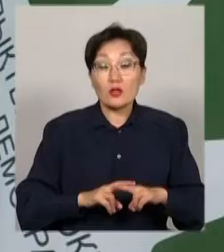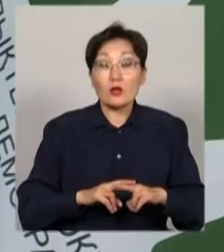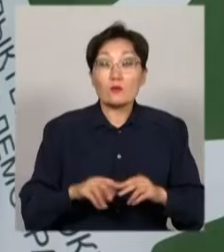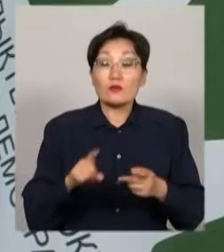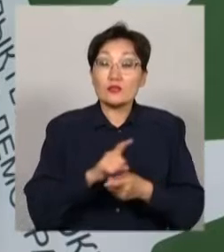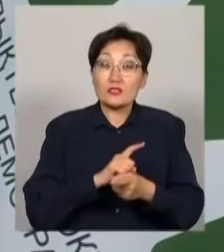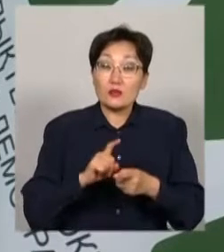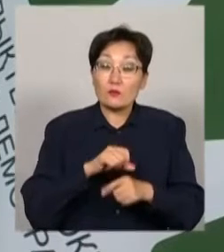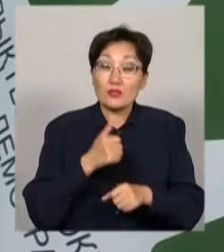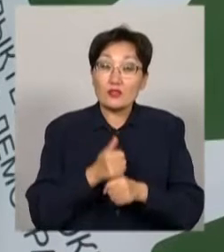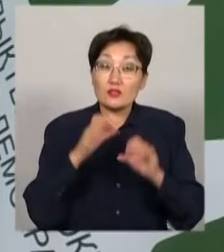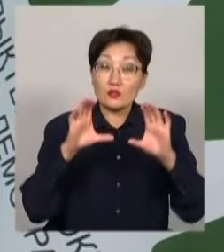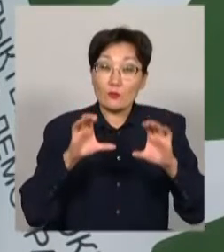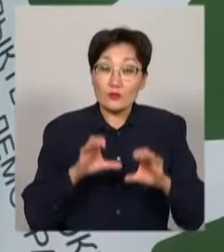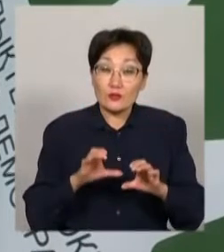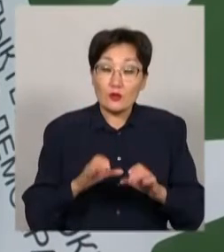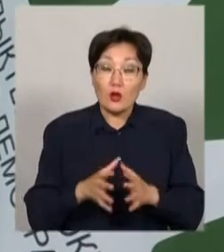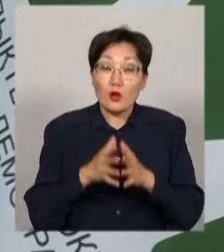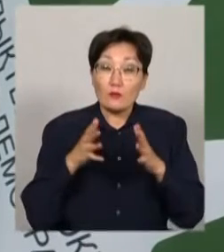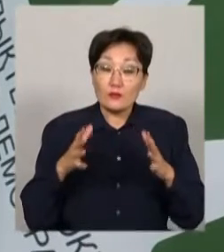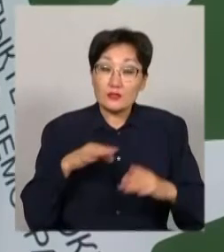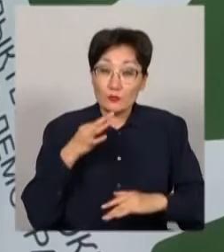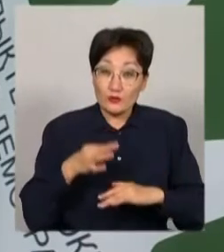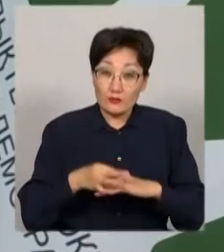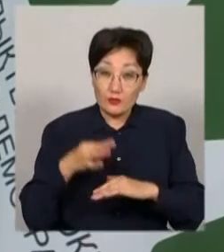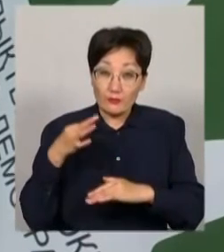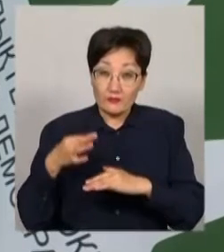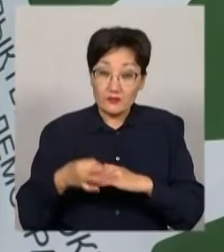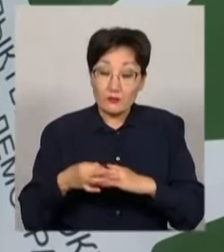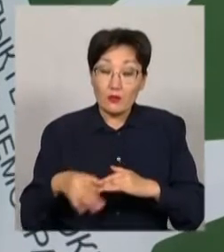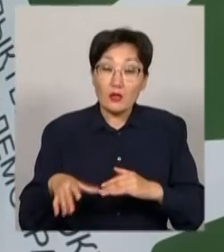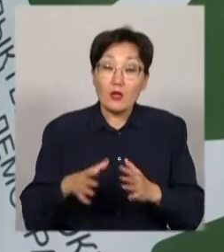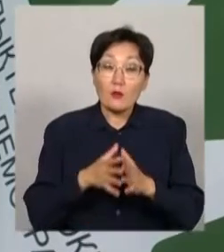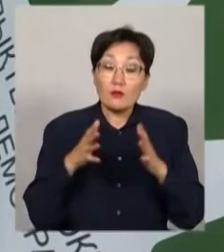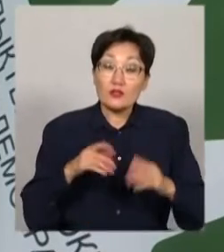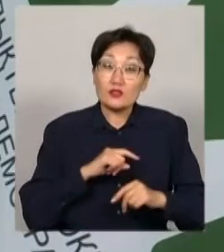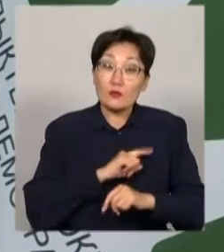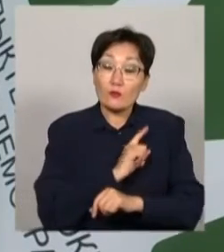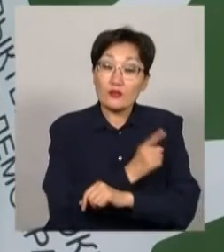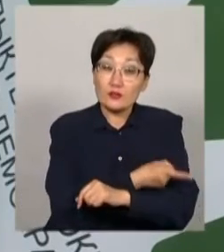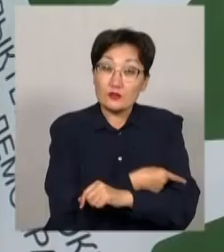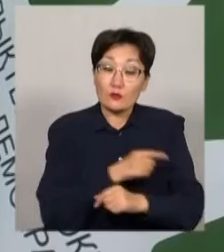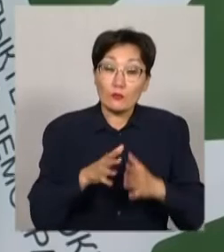реформа, конституционная реформа накладывает очень большую ответственность, большие усилия,